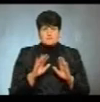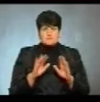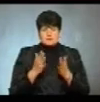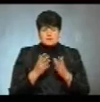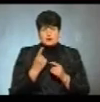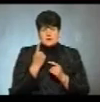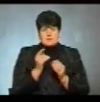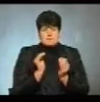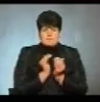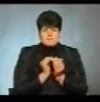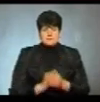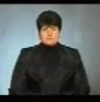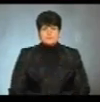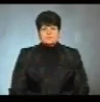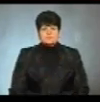малій.